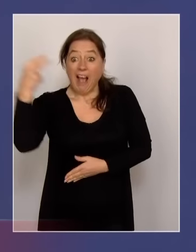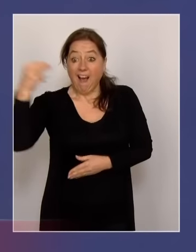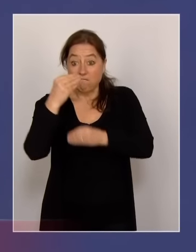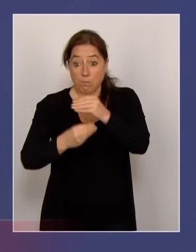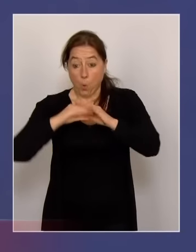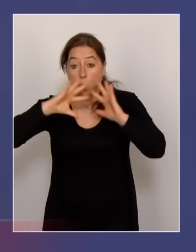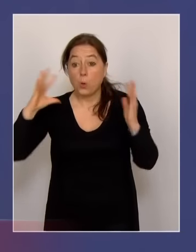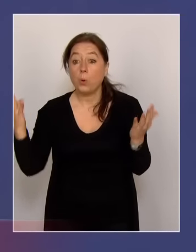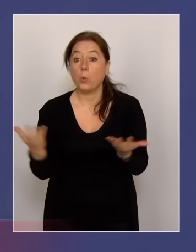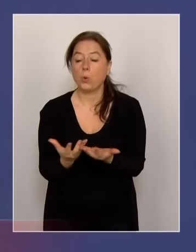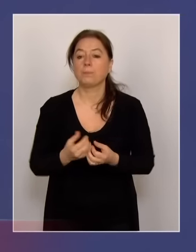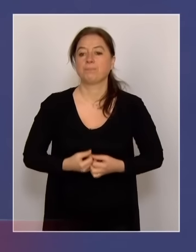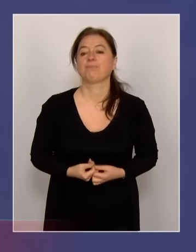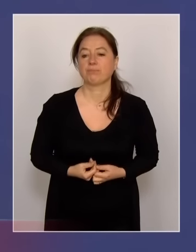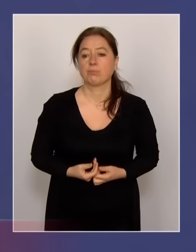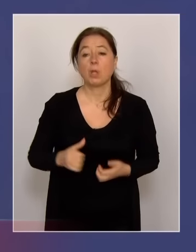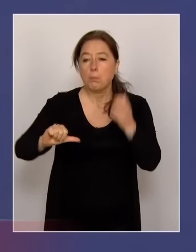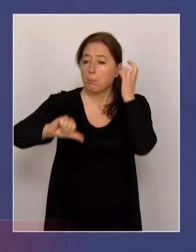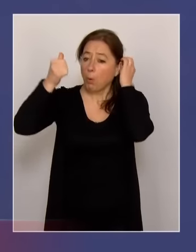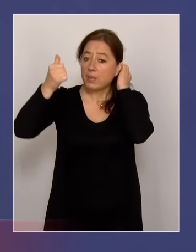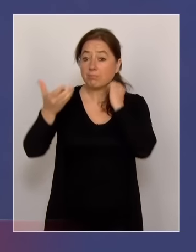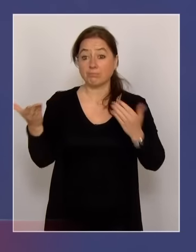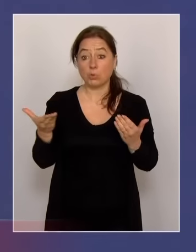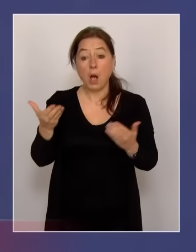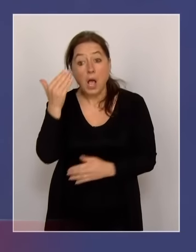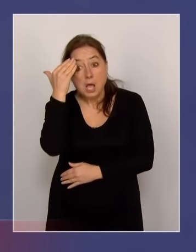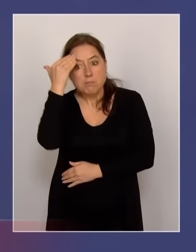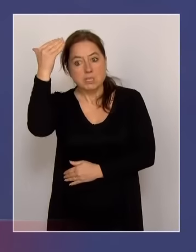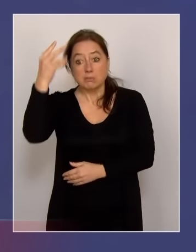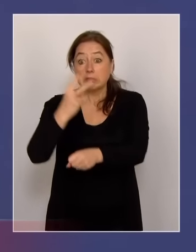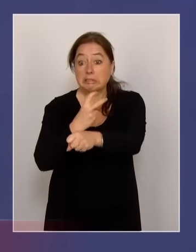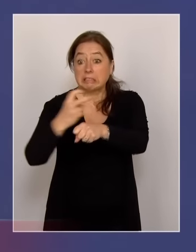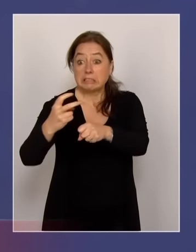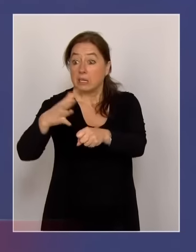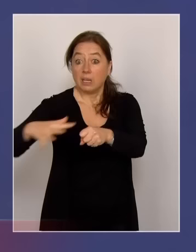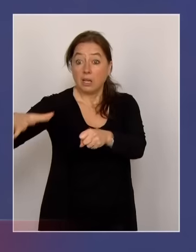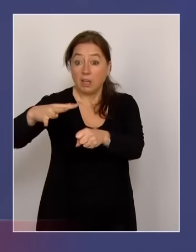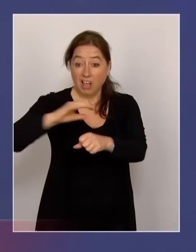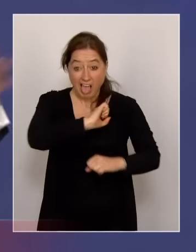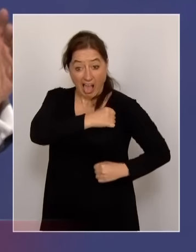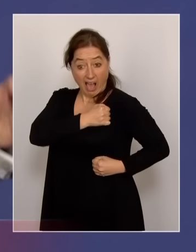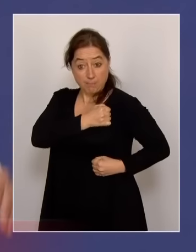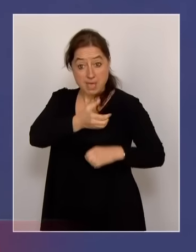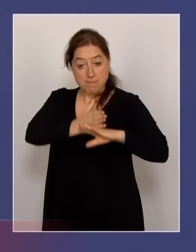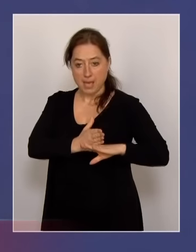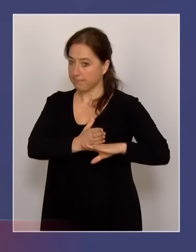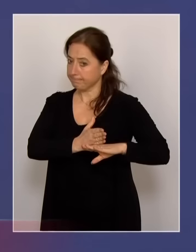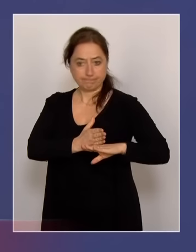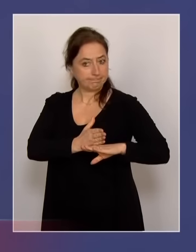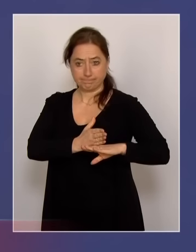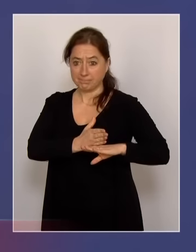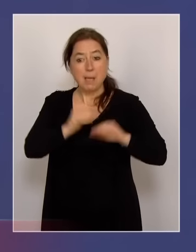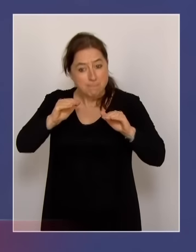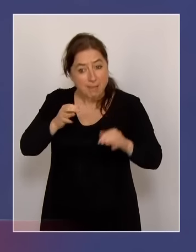D'abord, nous ne sommes pas armés face au risque qui est le nôtre. malgré tout ce que nous avons fait que je viens de